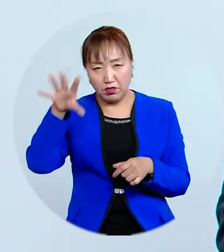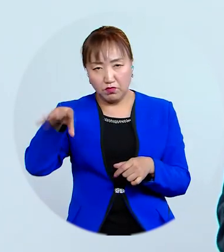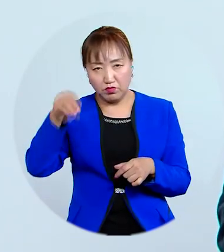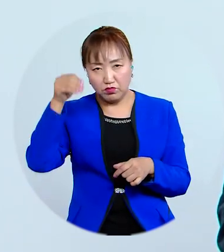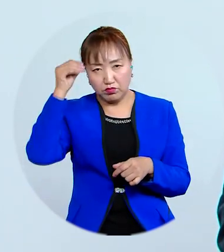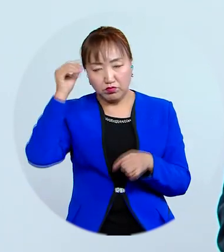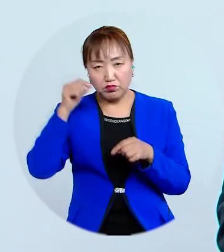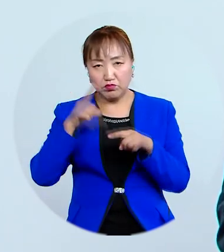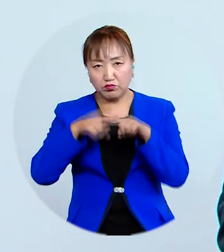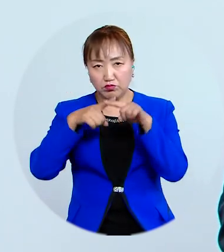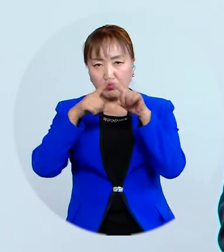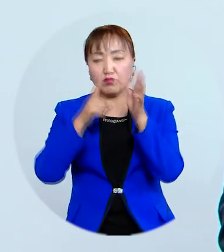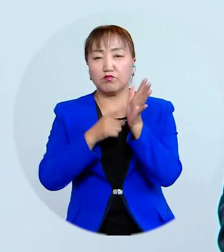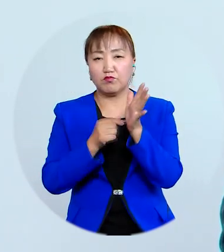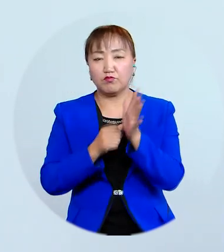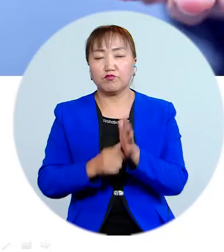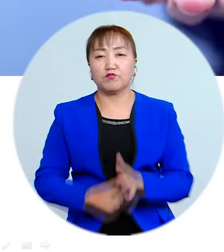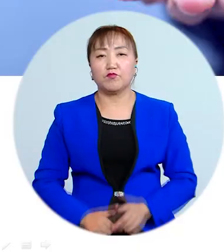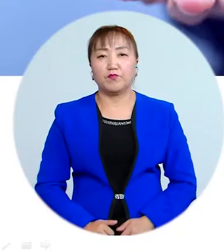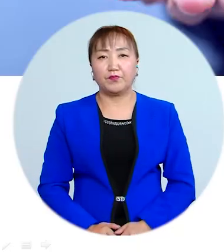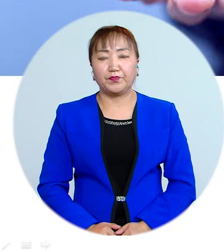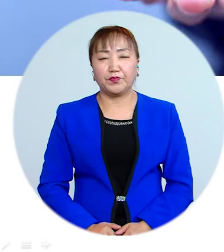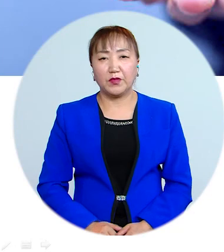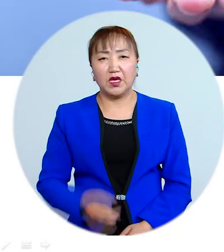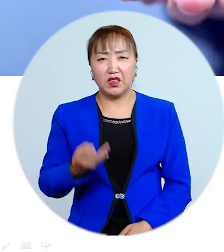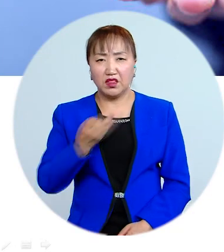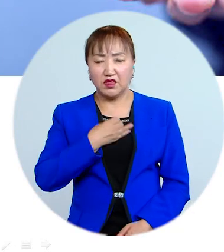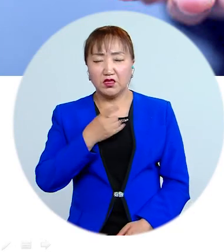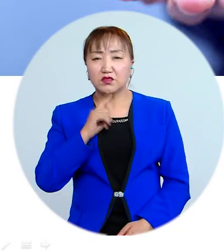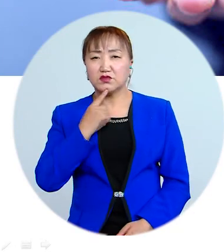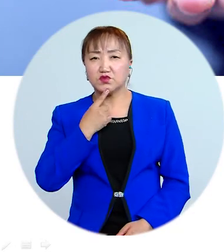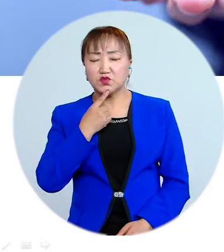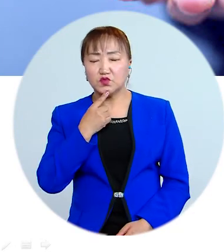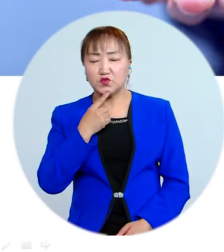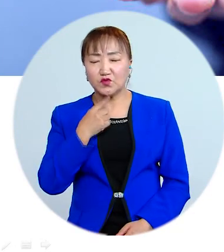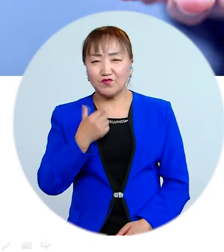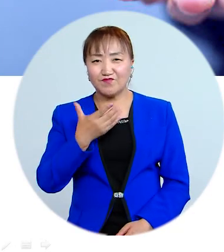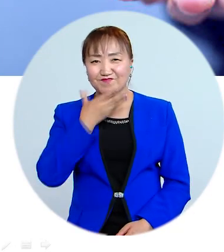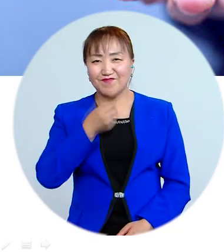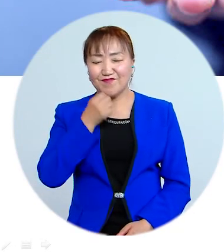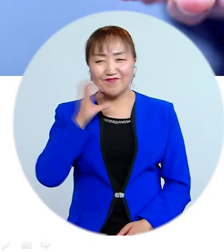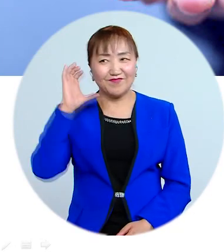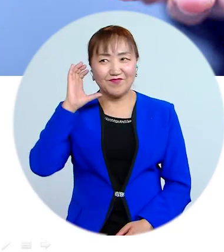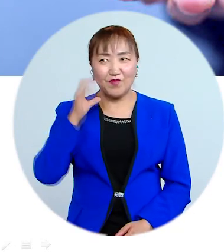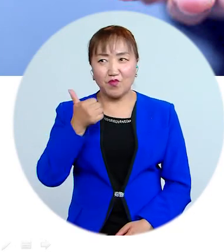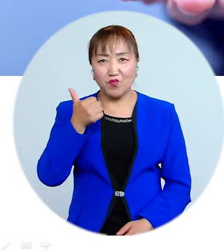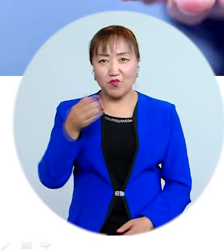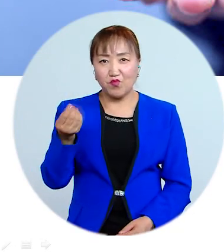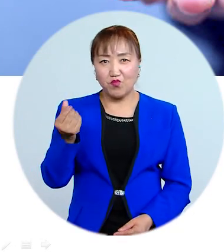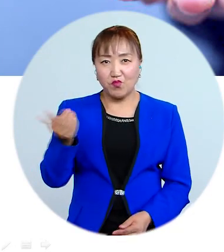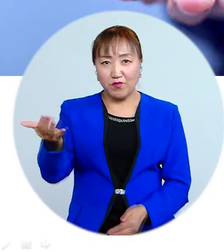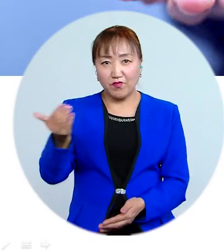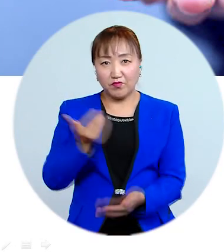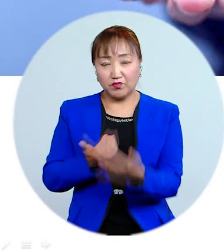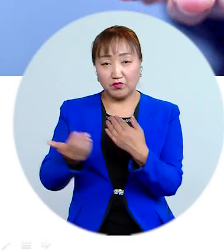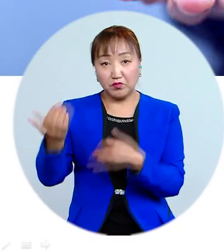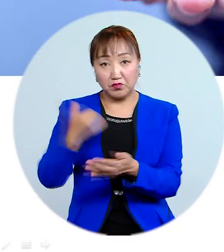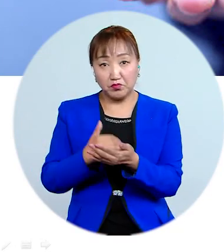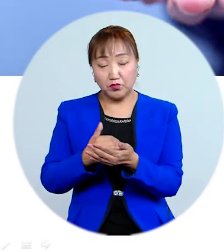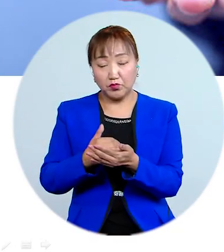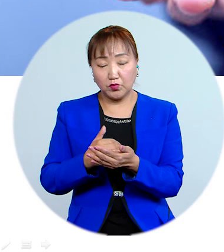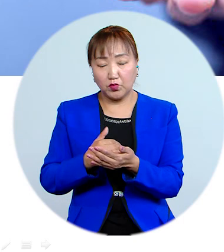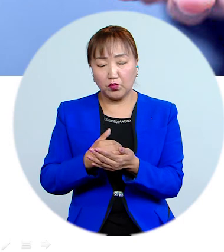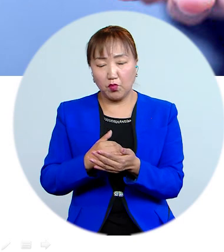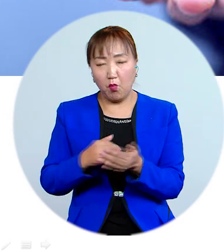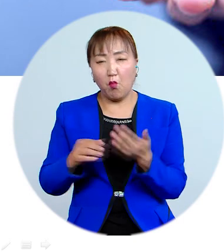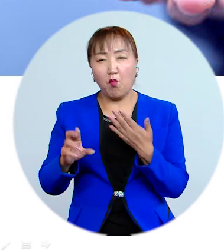өөрийгөө хамгаалж чахна чухал шүү. Үнэмшигт хэцүүч сайхан сонсогдож би хөрөнгө оруулалт таныг эцэстээ алдагдалд хүргэж болох